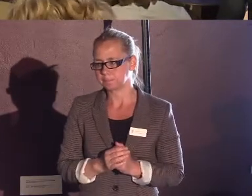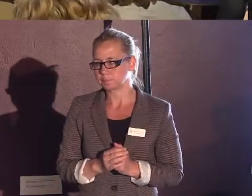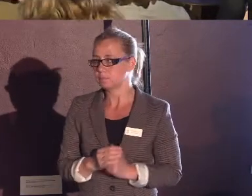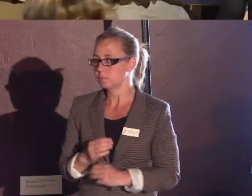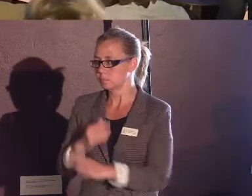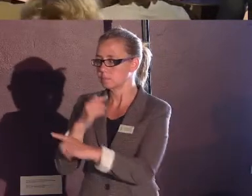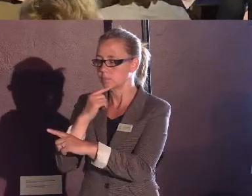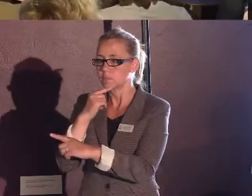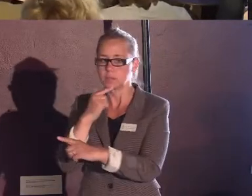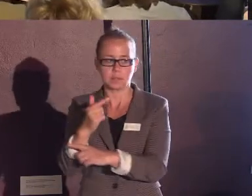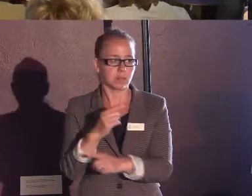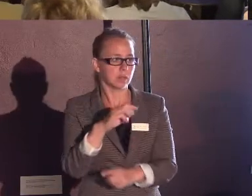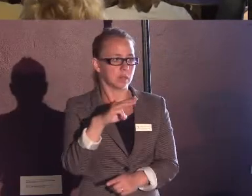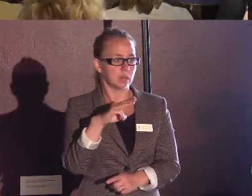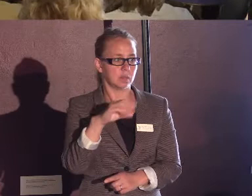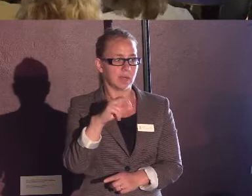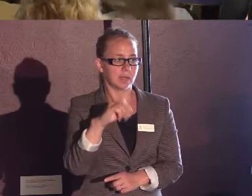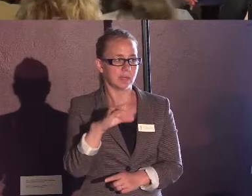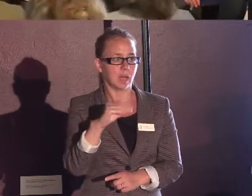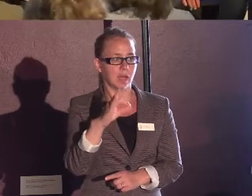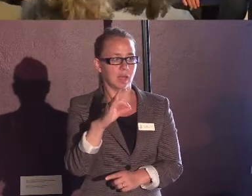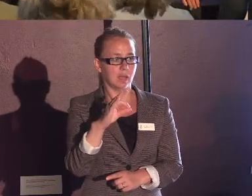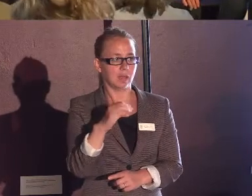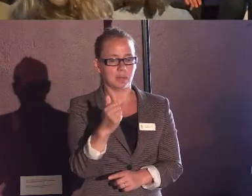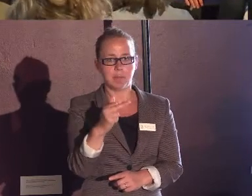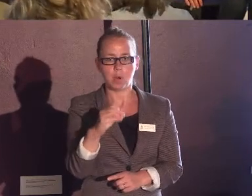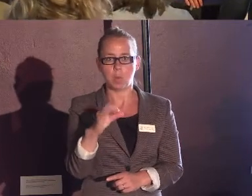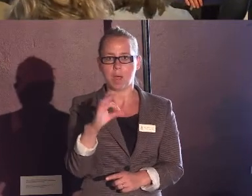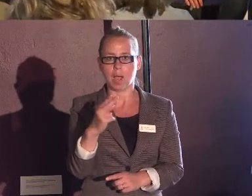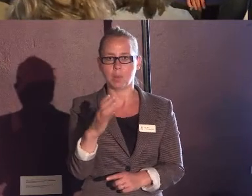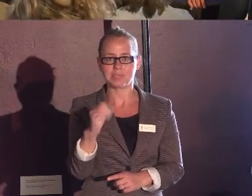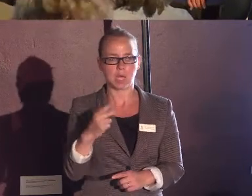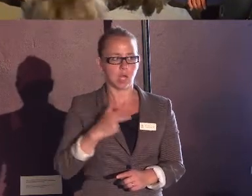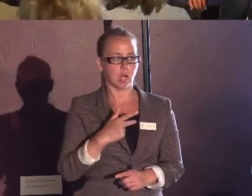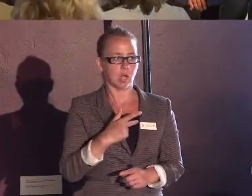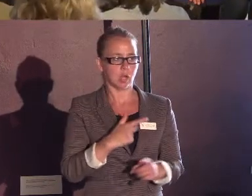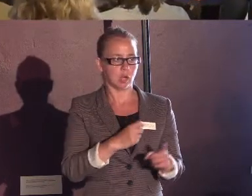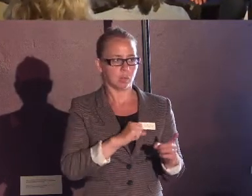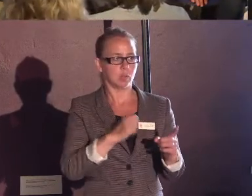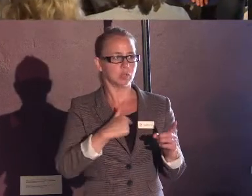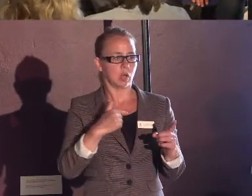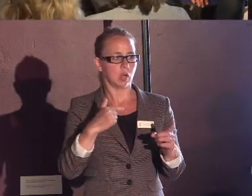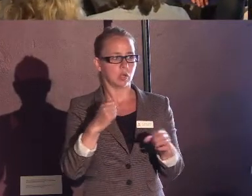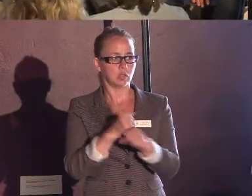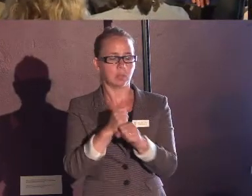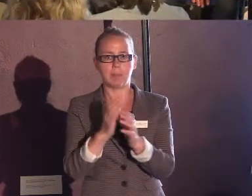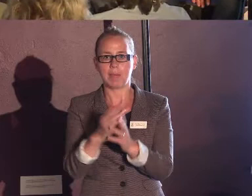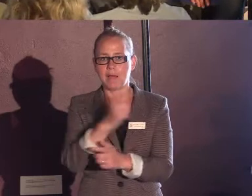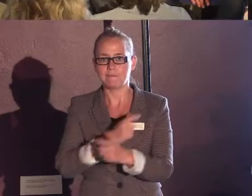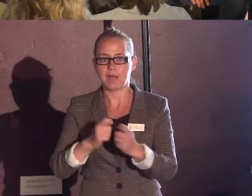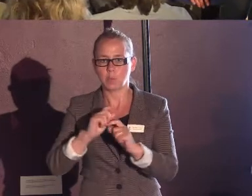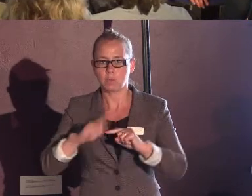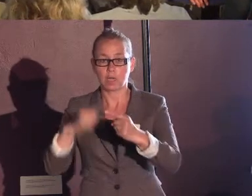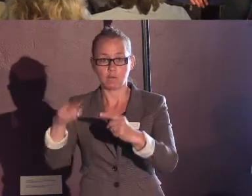Tack. Jag heter Marie Alser och kommer från Brewhouse i Göteborg. Jobbar både strategiskt och operativt med affärsutveckling för